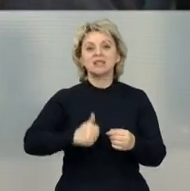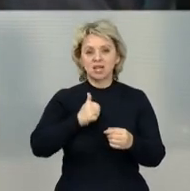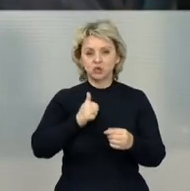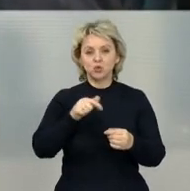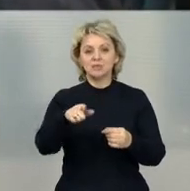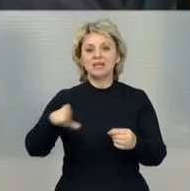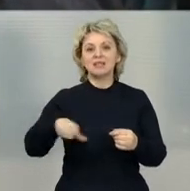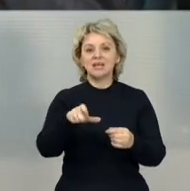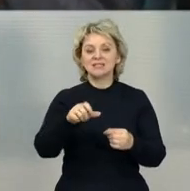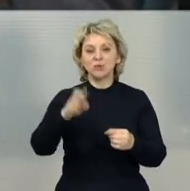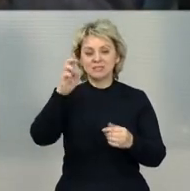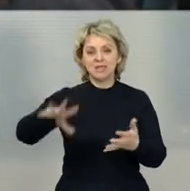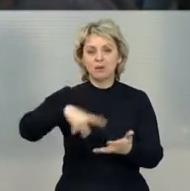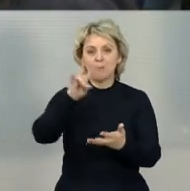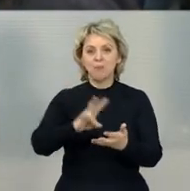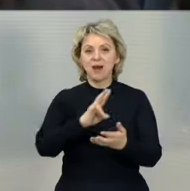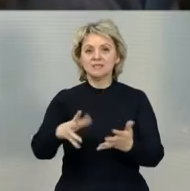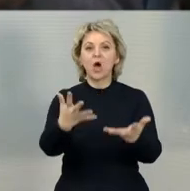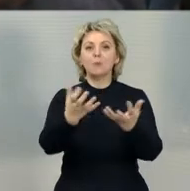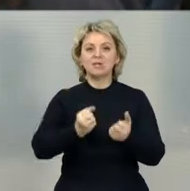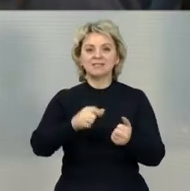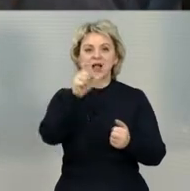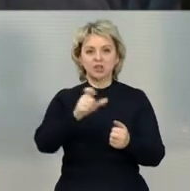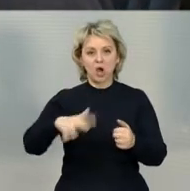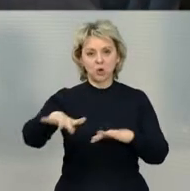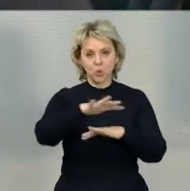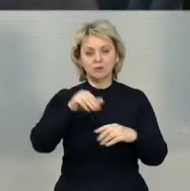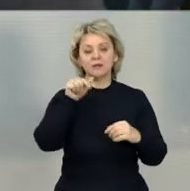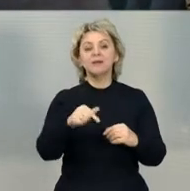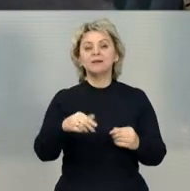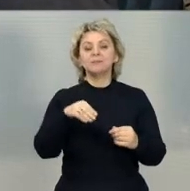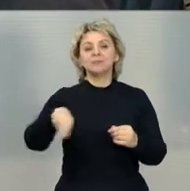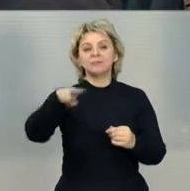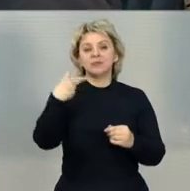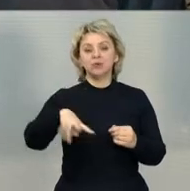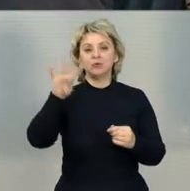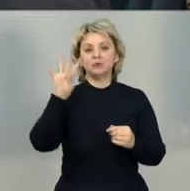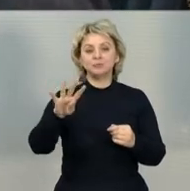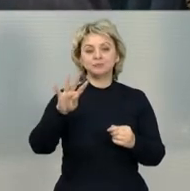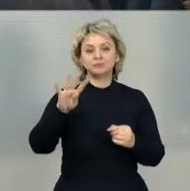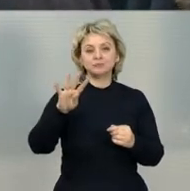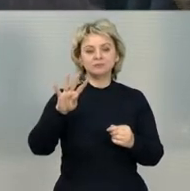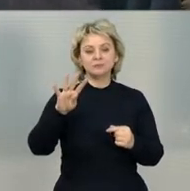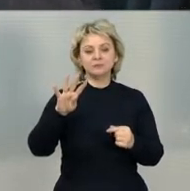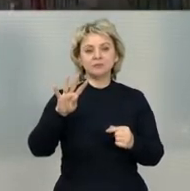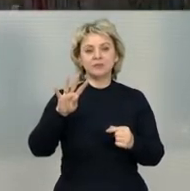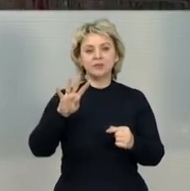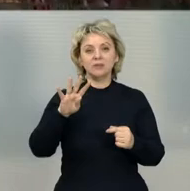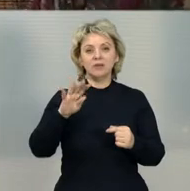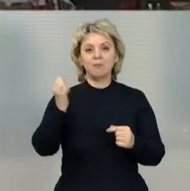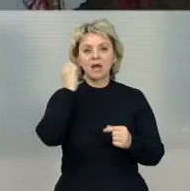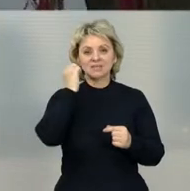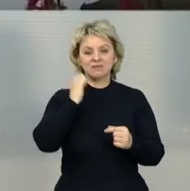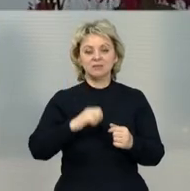достоинство донской царь Пасхи признал народ. Татьяна Бочарова, Андрей Токарев, Дон